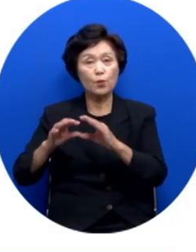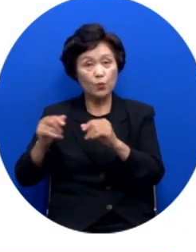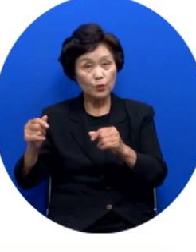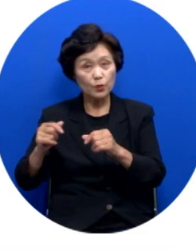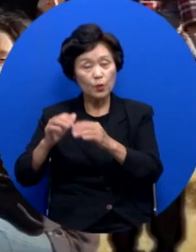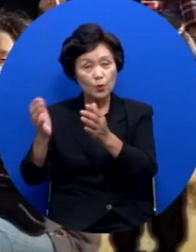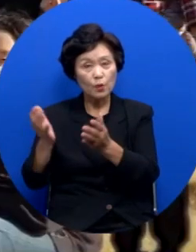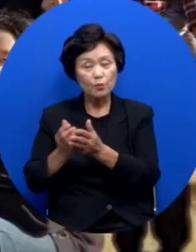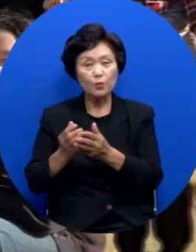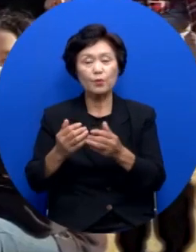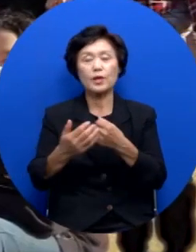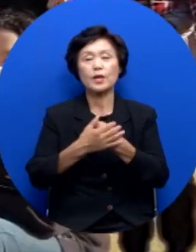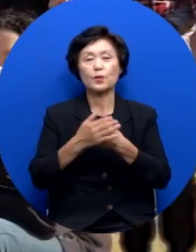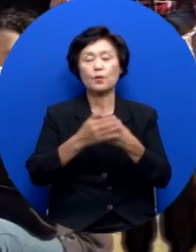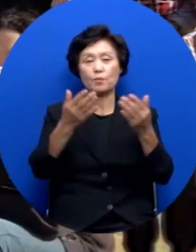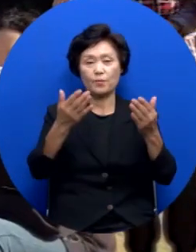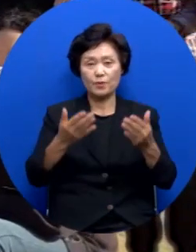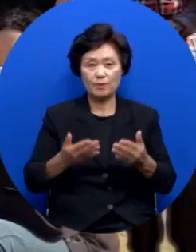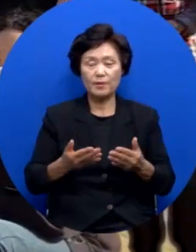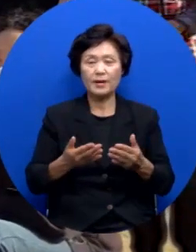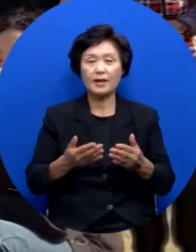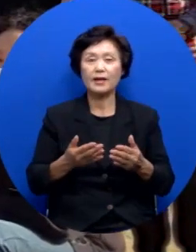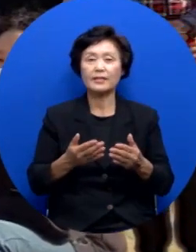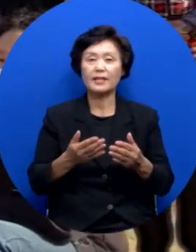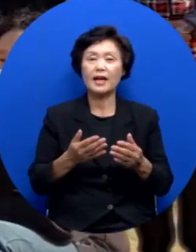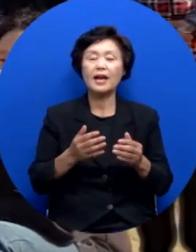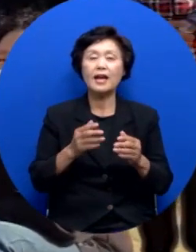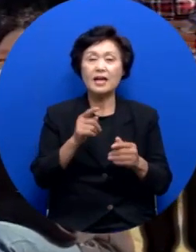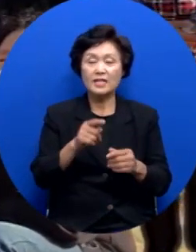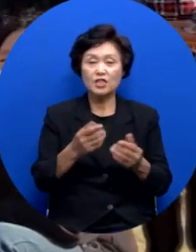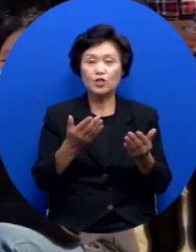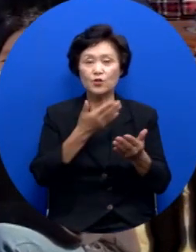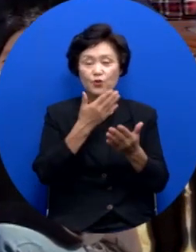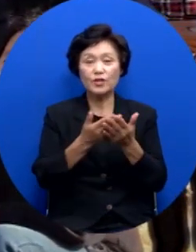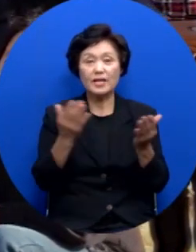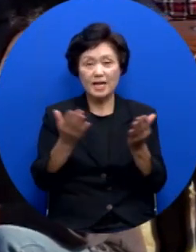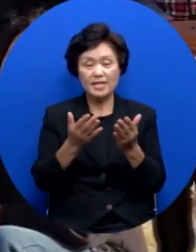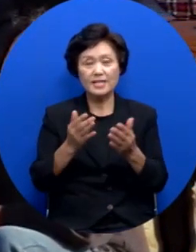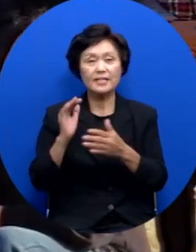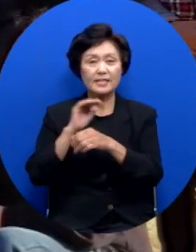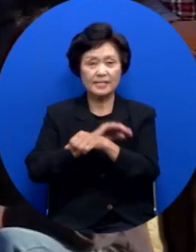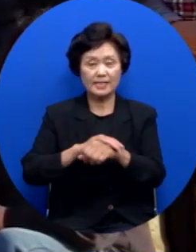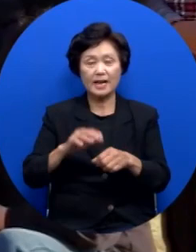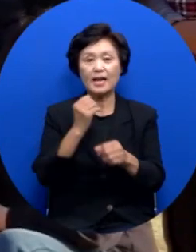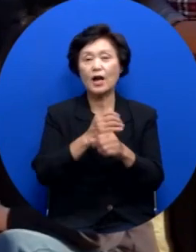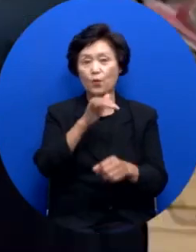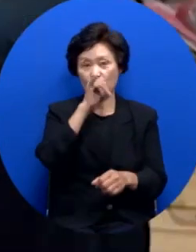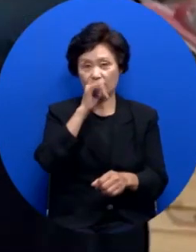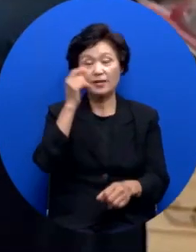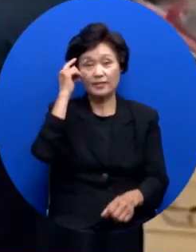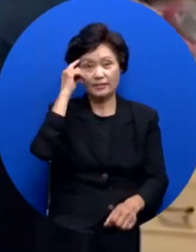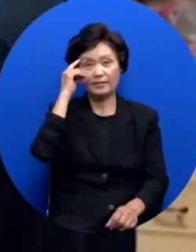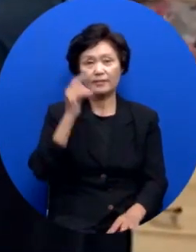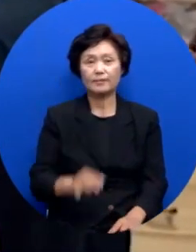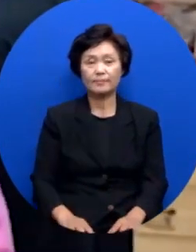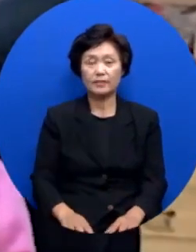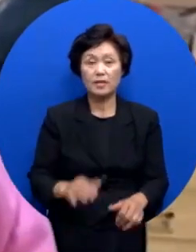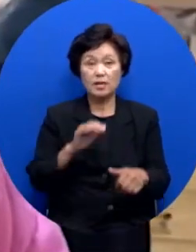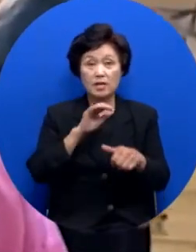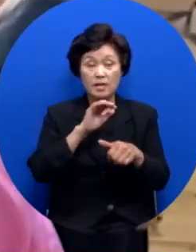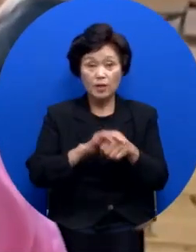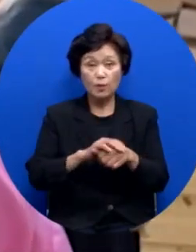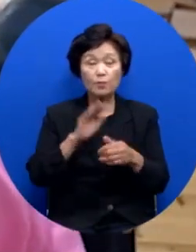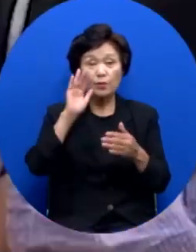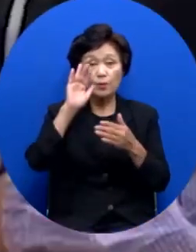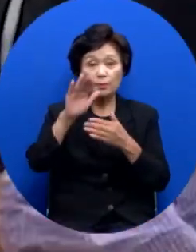받아서 다부처 협력 사업의 사례로 잘 운영되고 있다고 생각됩니다. 네, 저희 경북